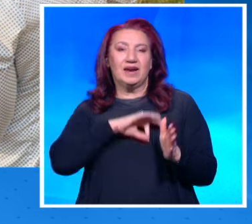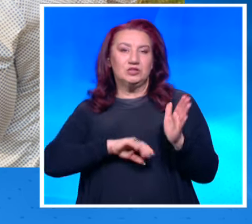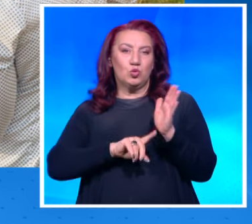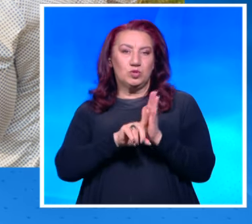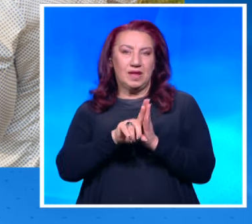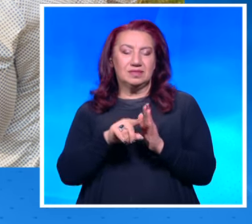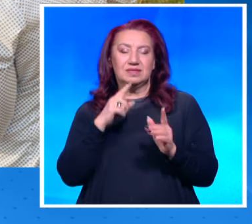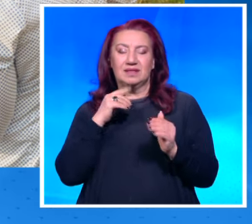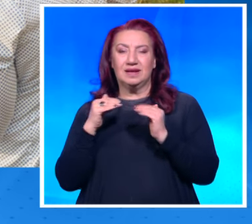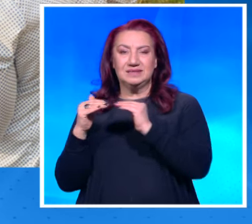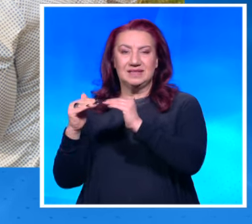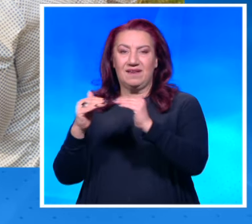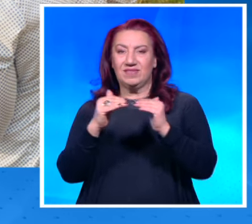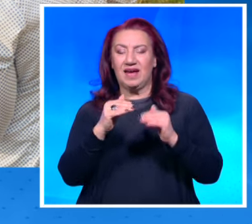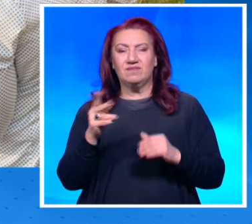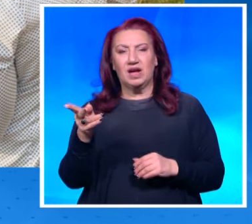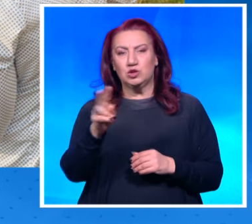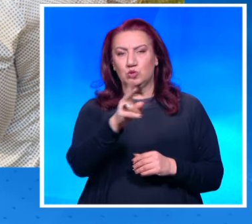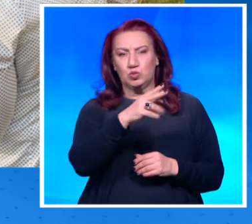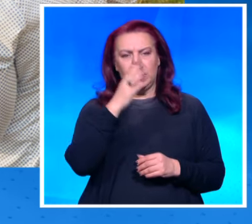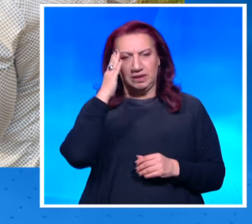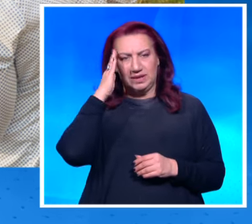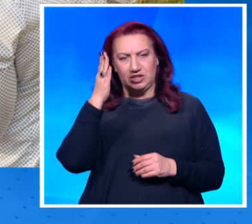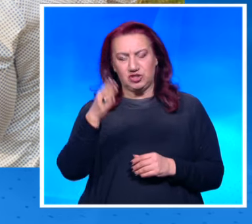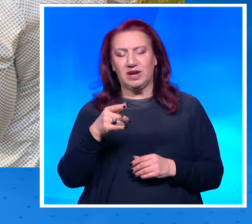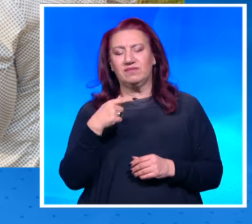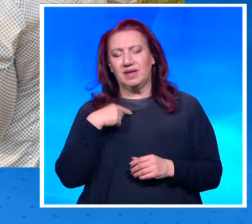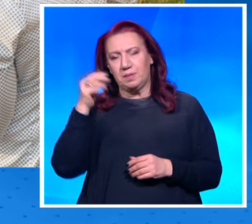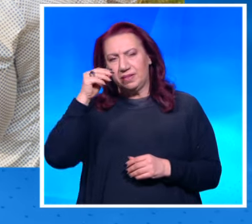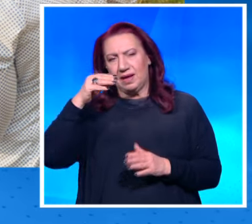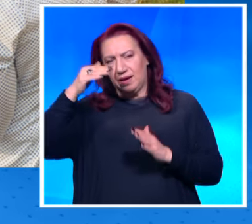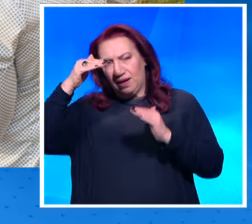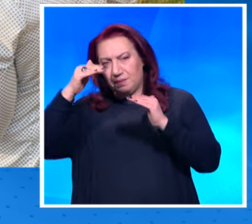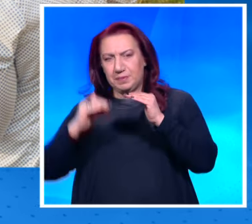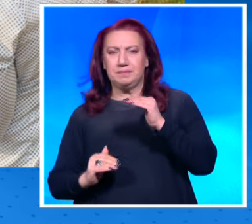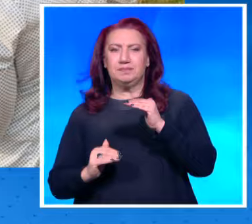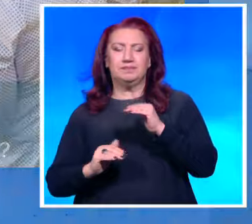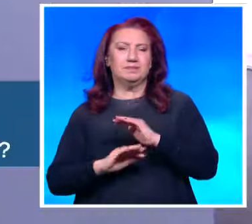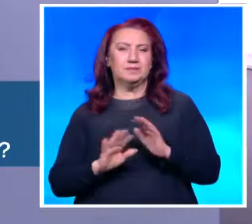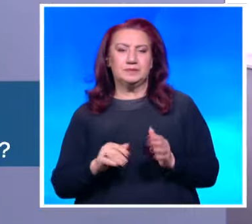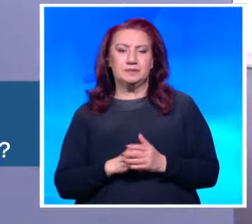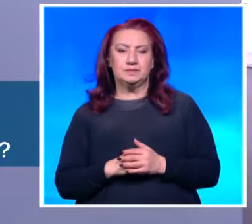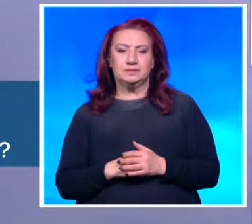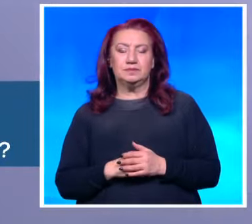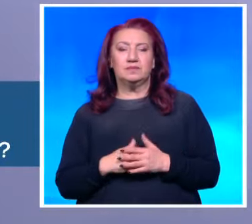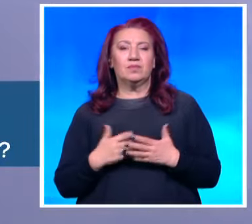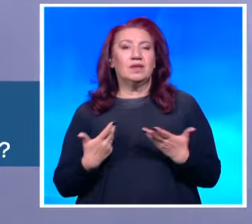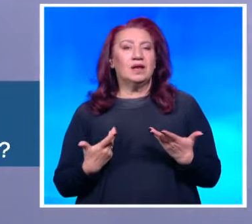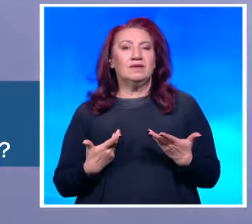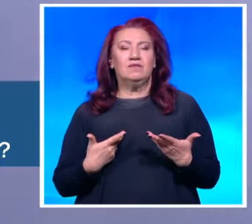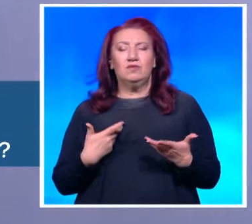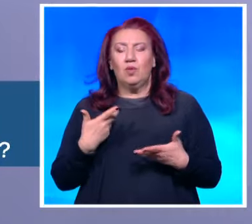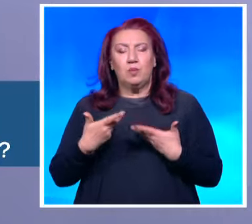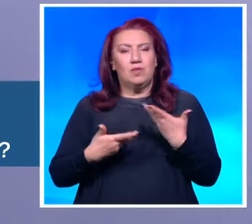с другите държави. Тук пропастта е най-значима. А какво е това, което влияе на 15-годишните, понеже с